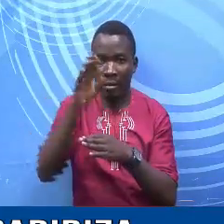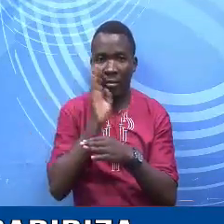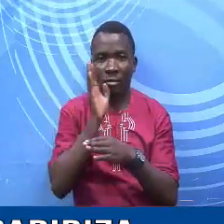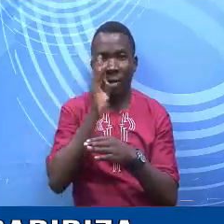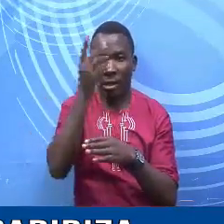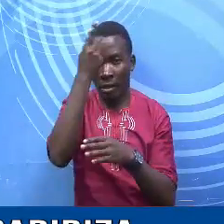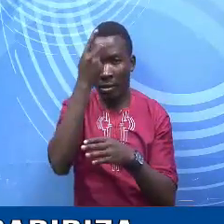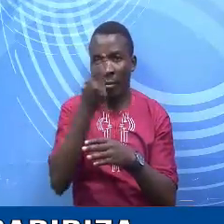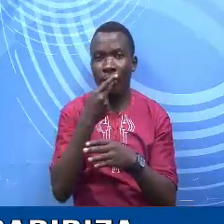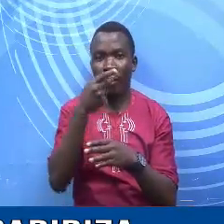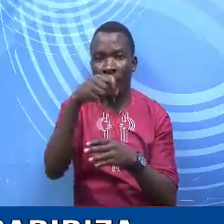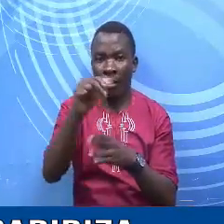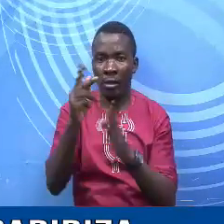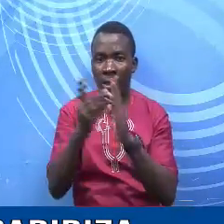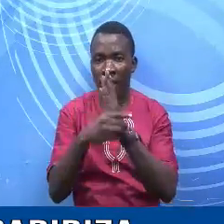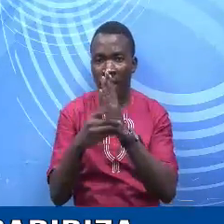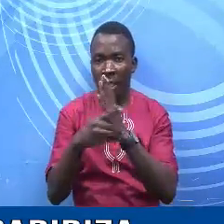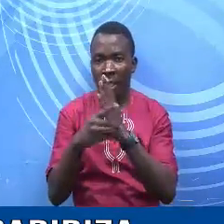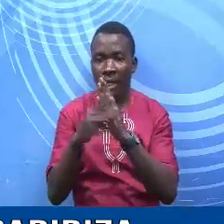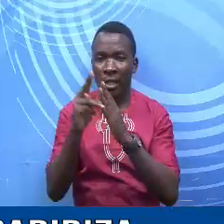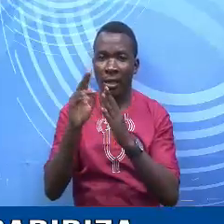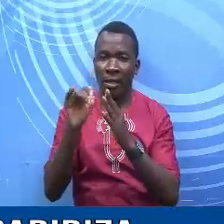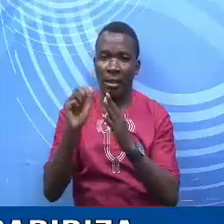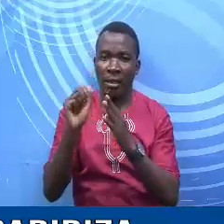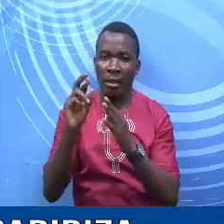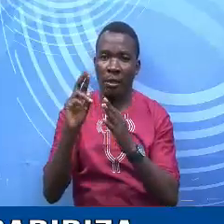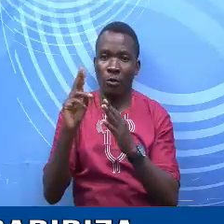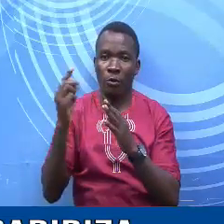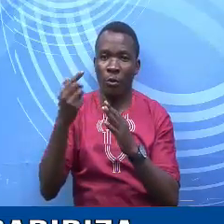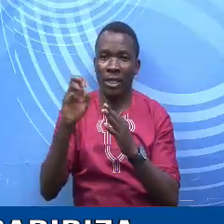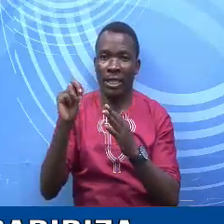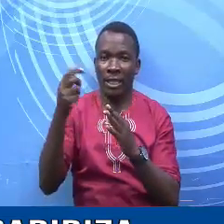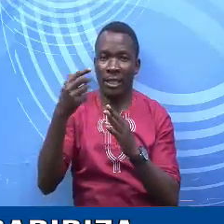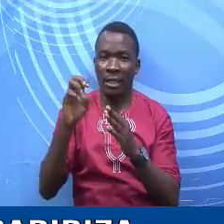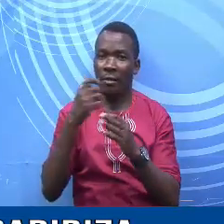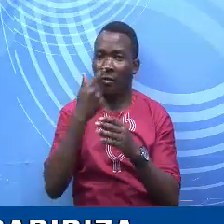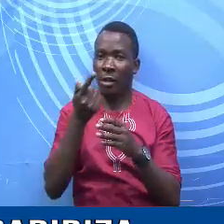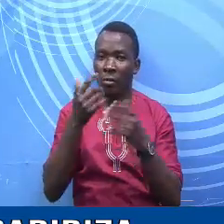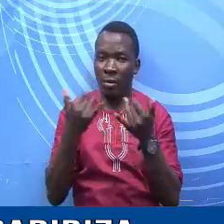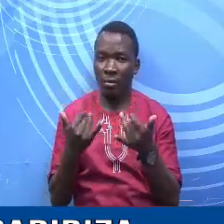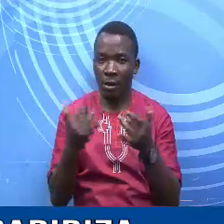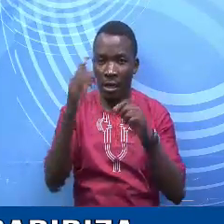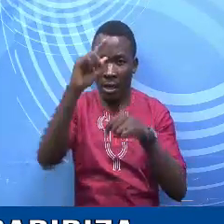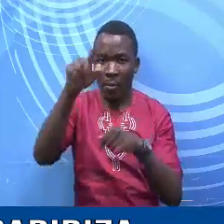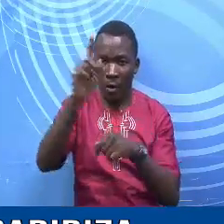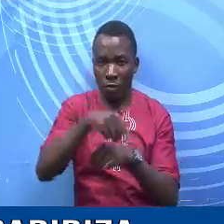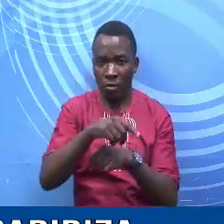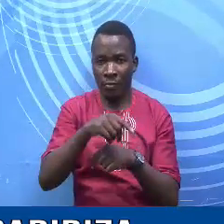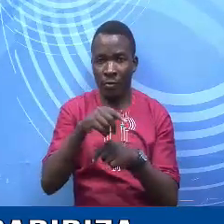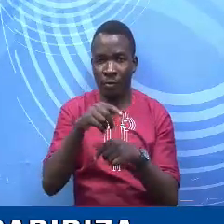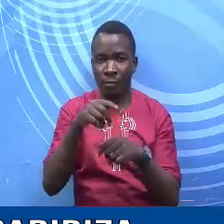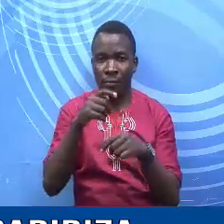akarere ka Nyarugenge kavuga ko ibi bidakwiye. Ibarusha impuhwe bihuye iki? Kevin Christian harakomeza n'inkuru irambuye.